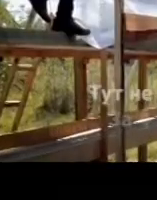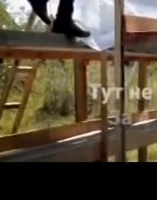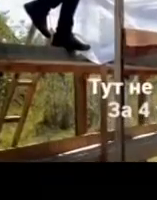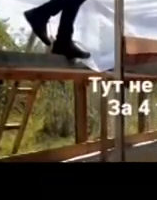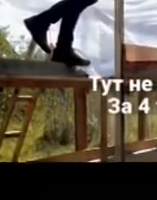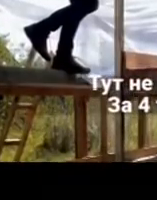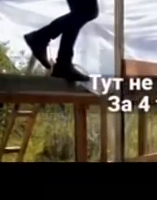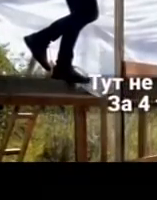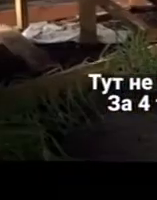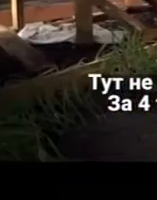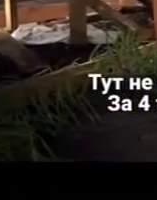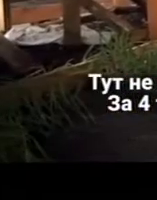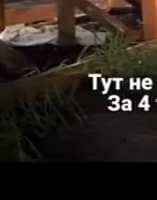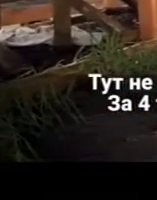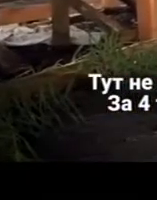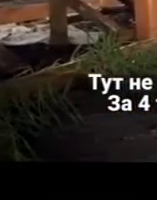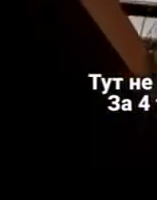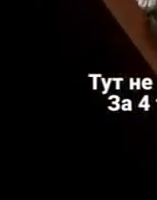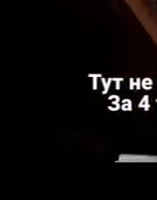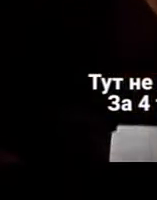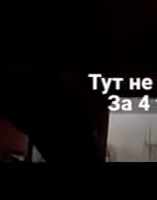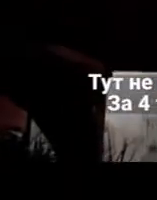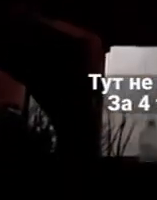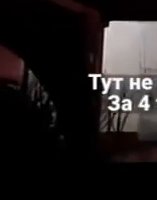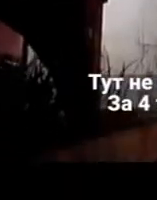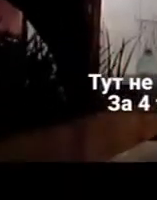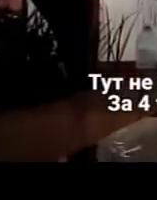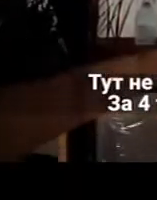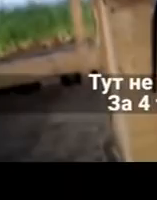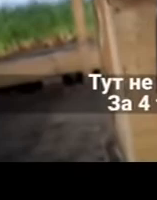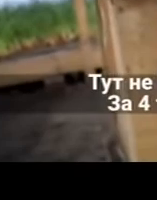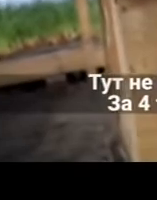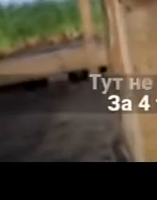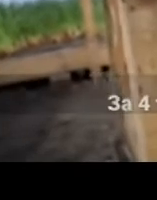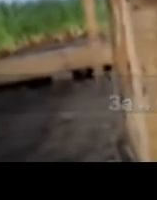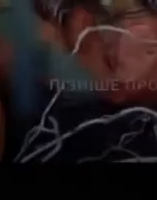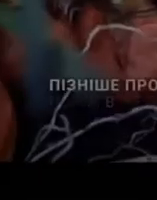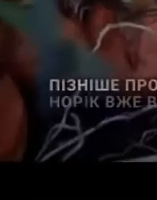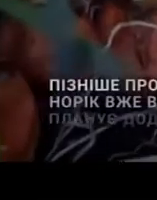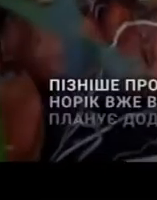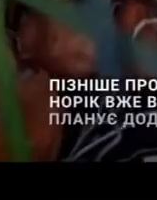Тут ничего не было, тут была пустота, земля одна. 4 недели я уже его на ноги поставил.